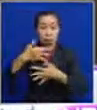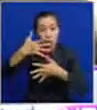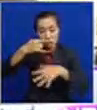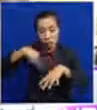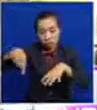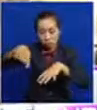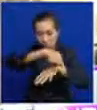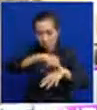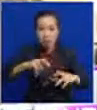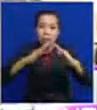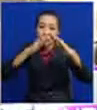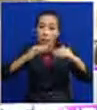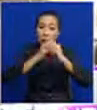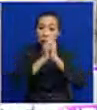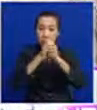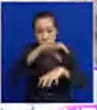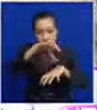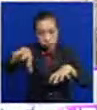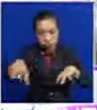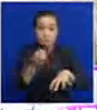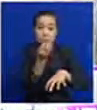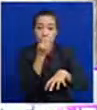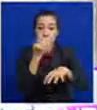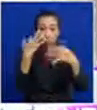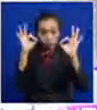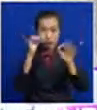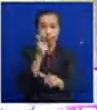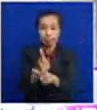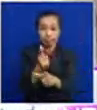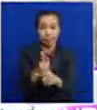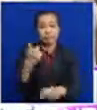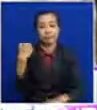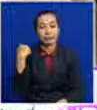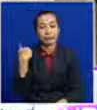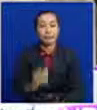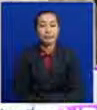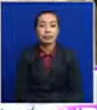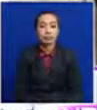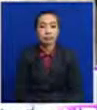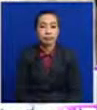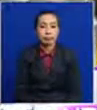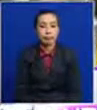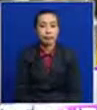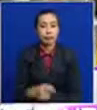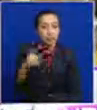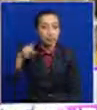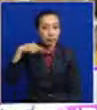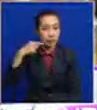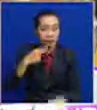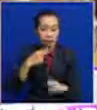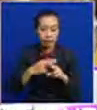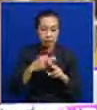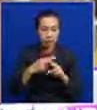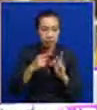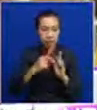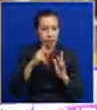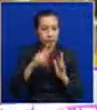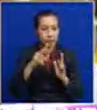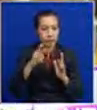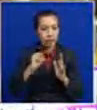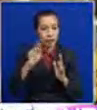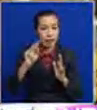ก็มีโรงทานเปิดให้ประชาชนรับประทานอาหารเจฟรีด้วยทางด้านนางเขมนัสต้องสุขใจทำนะคะประช